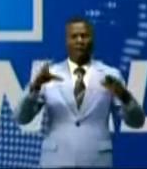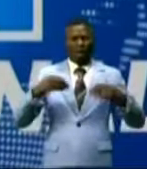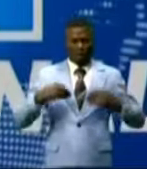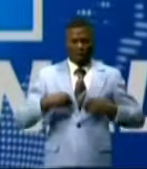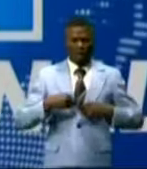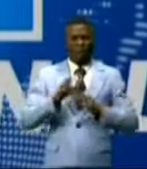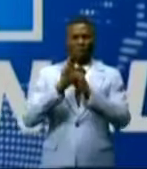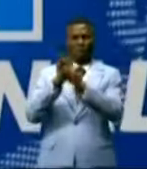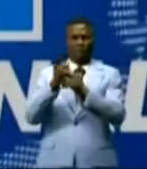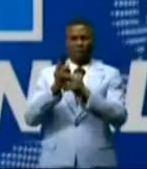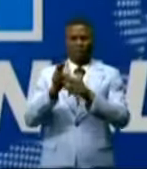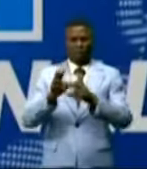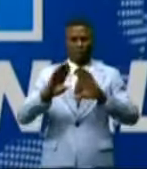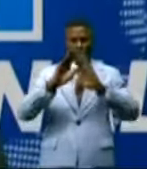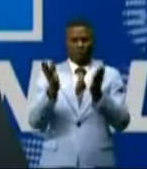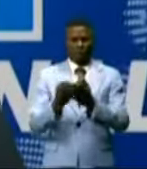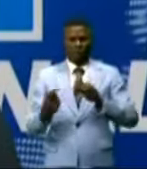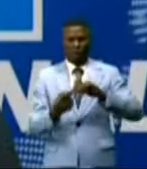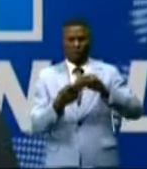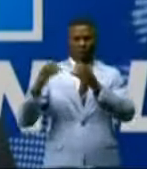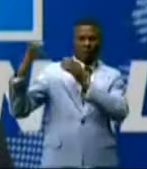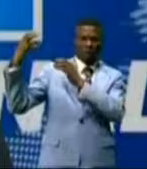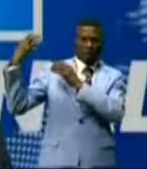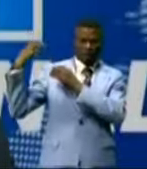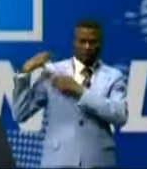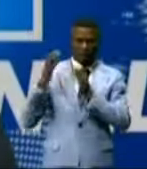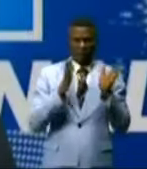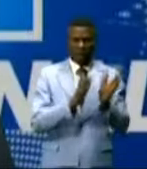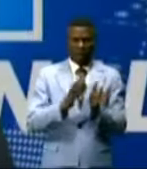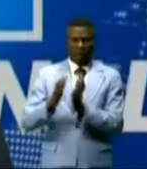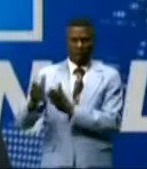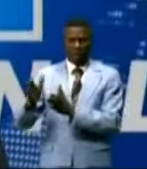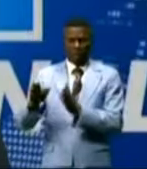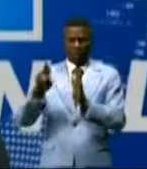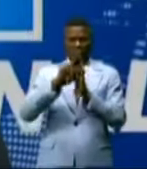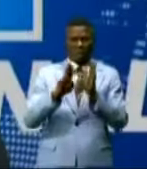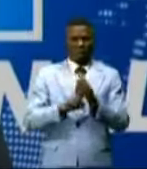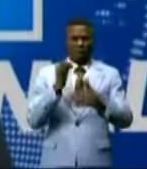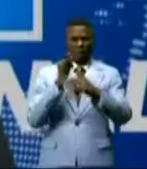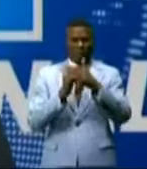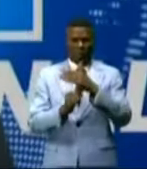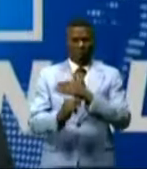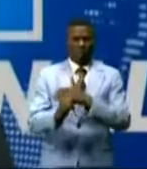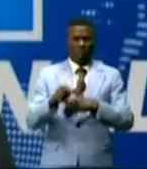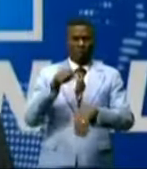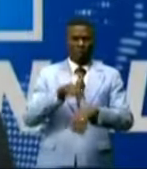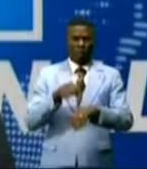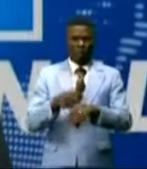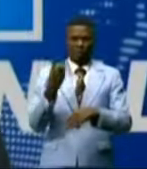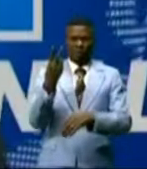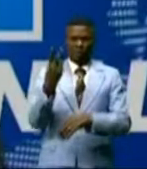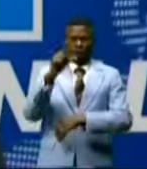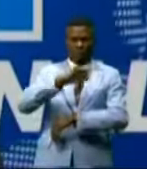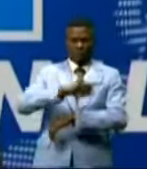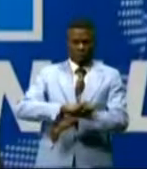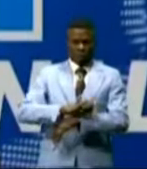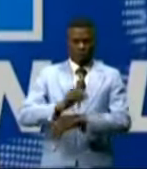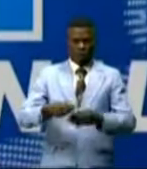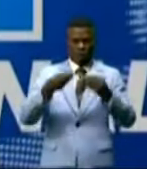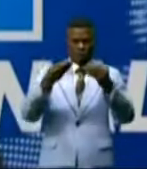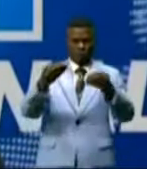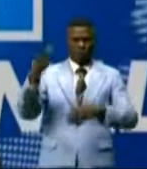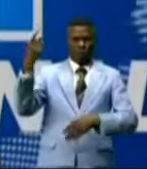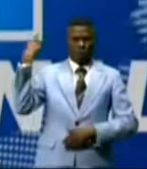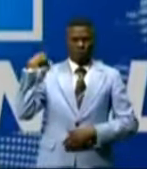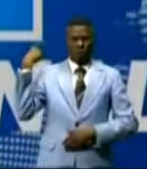le rapport de la commission spéciale chargée de l'élaboration du règlement intérieur. Un délai de 48 heures a été accordé aux élus